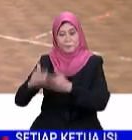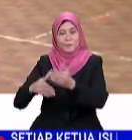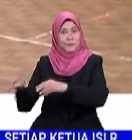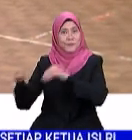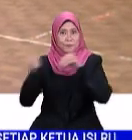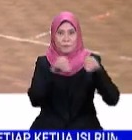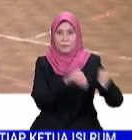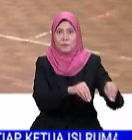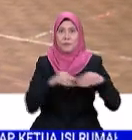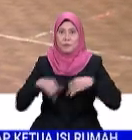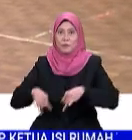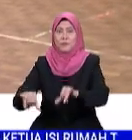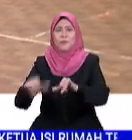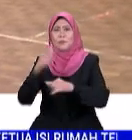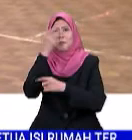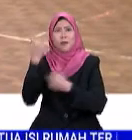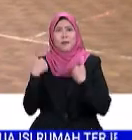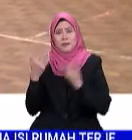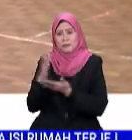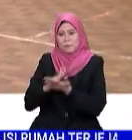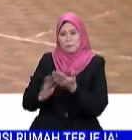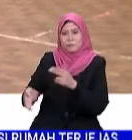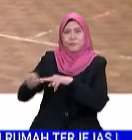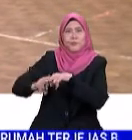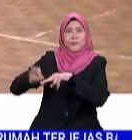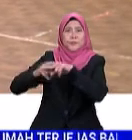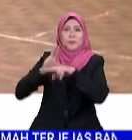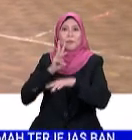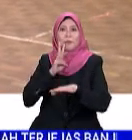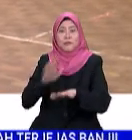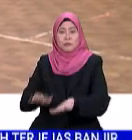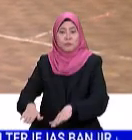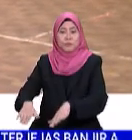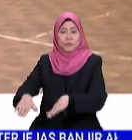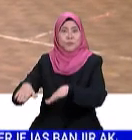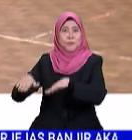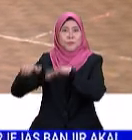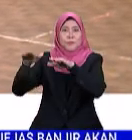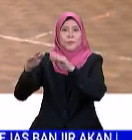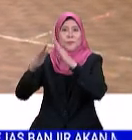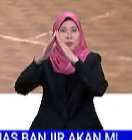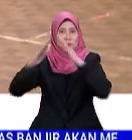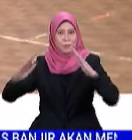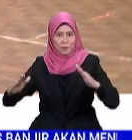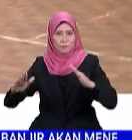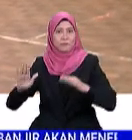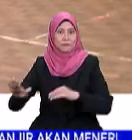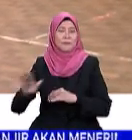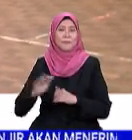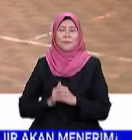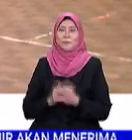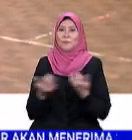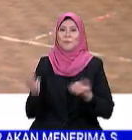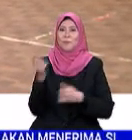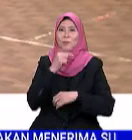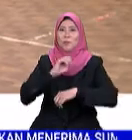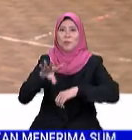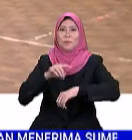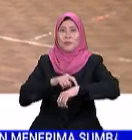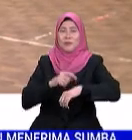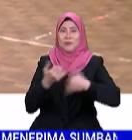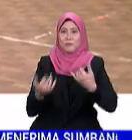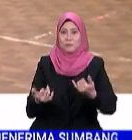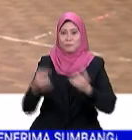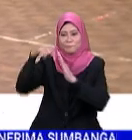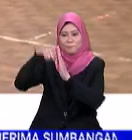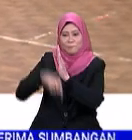lagi diteruskan, berikutan masih terdapat peningkatan paras air di sekitar kediaman penduduk. Jadi tanpa membuang masa bagi memperincikan